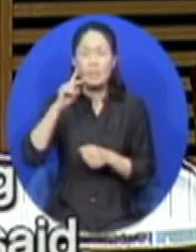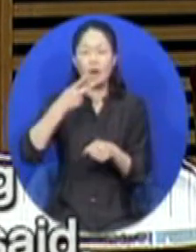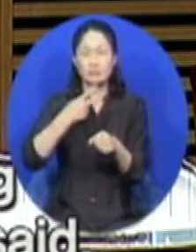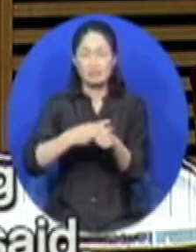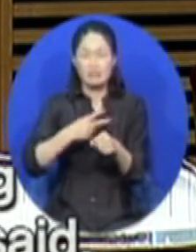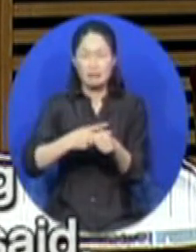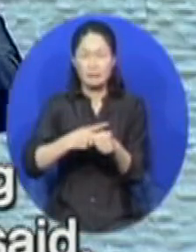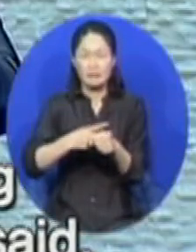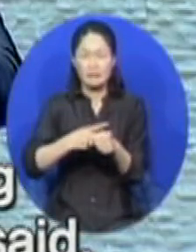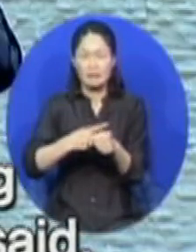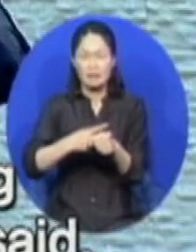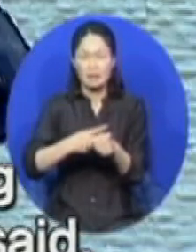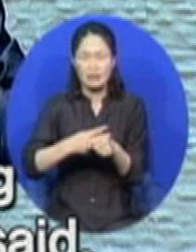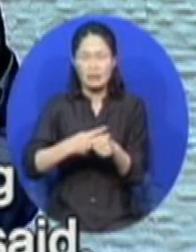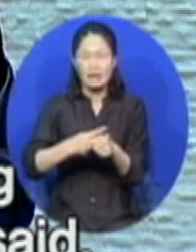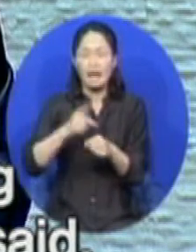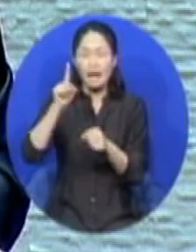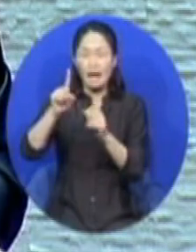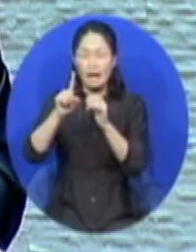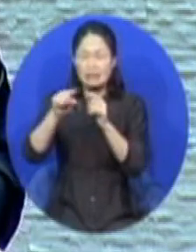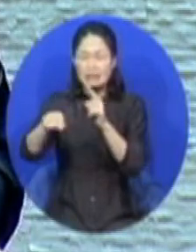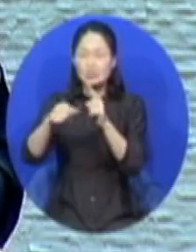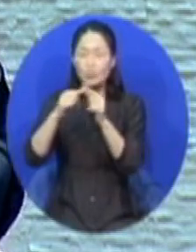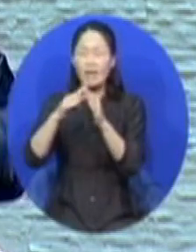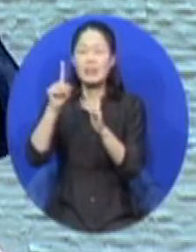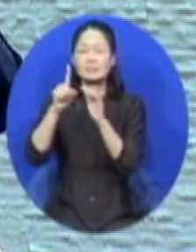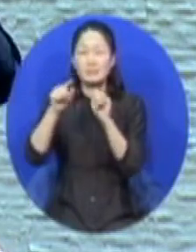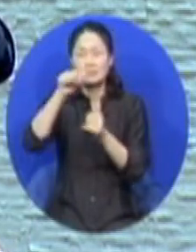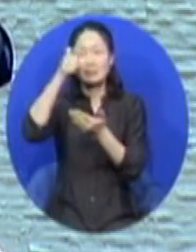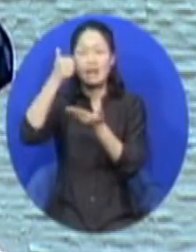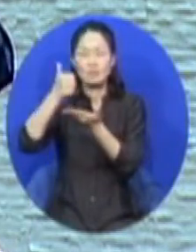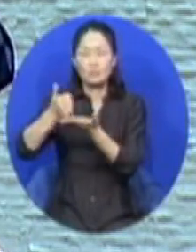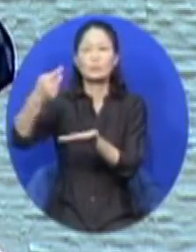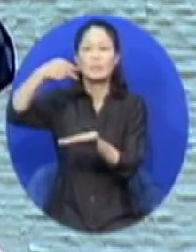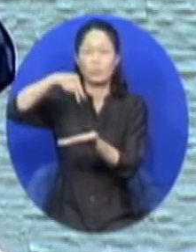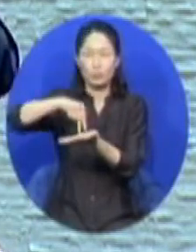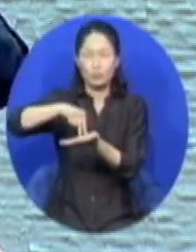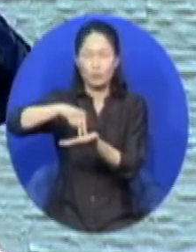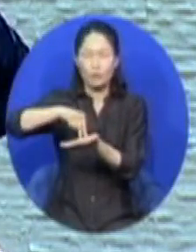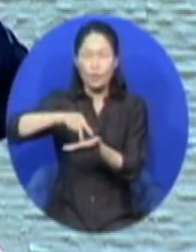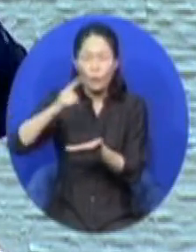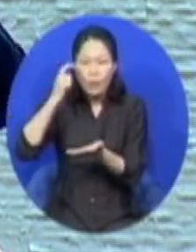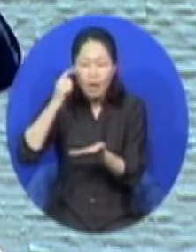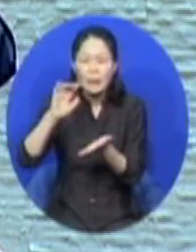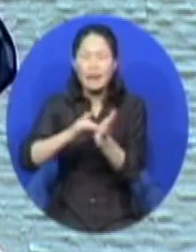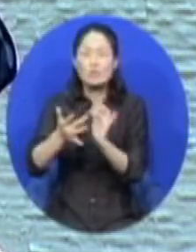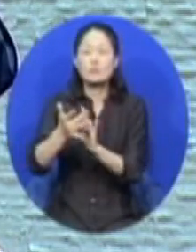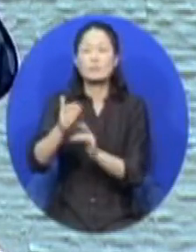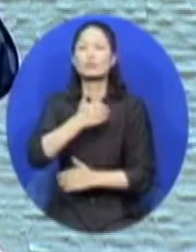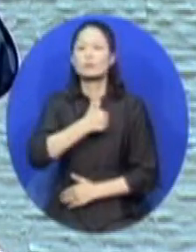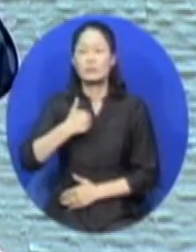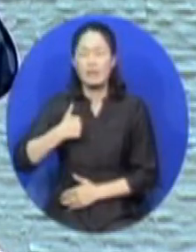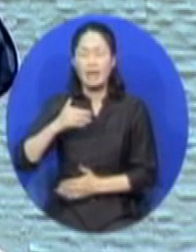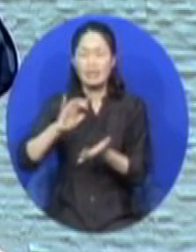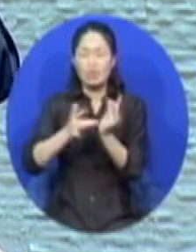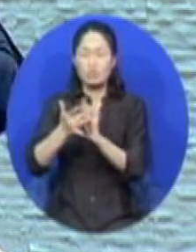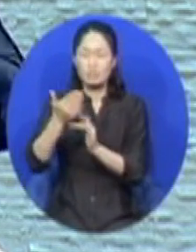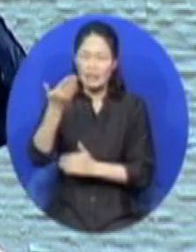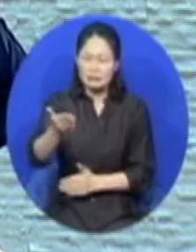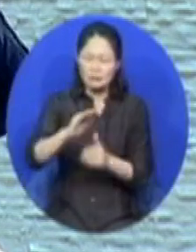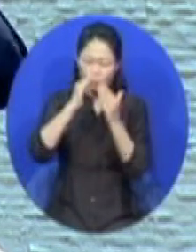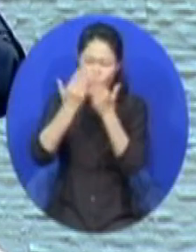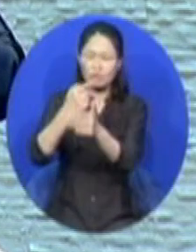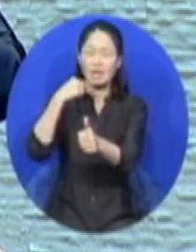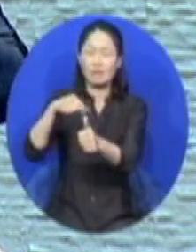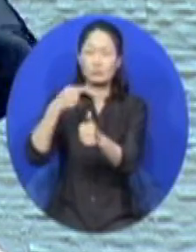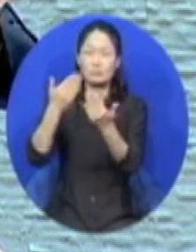교회의 한 사람을 장로로 세우고 예수님의 축분 해요 예수님이 당신을 다 가르치실 거에요